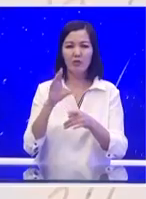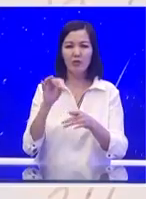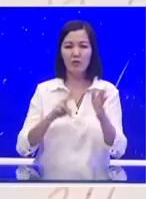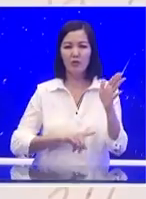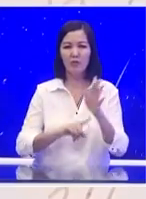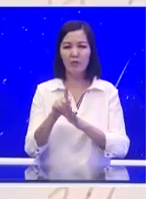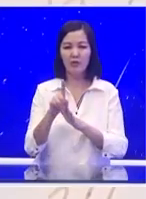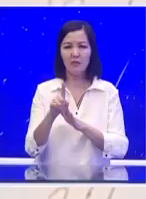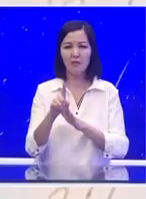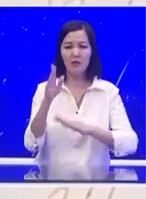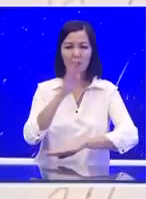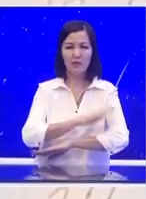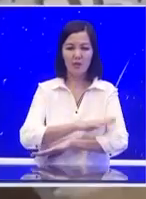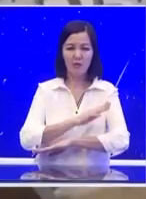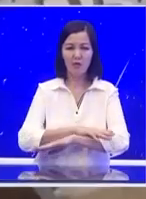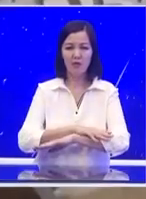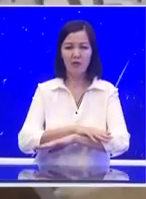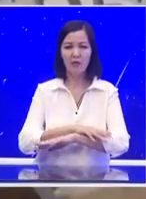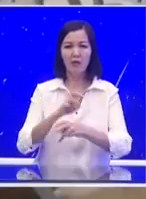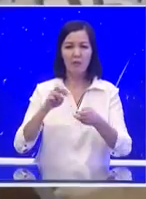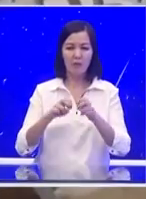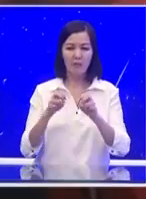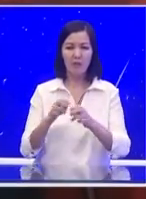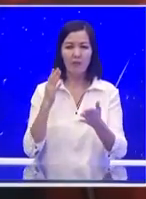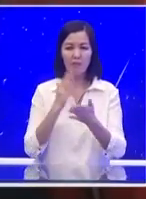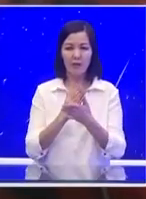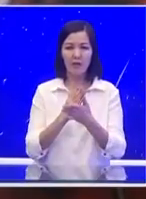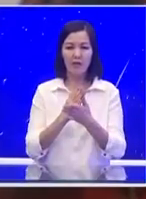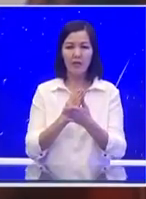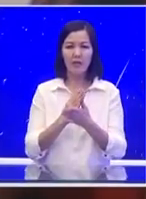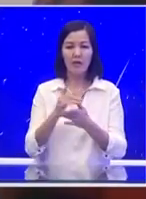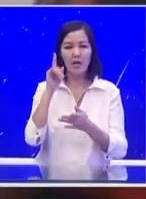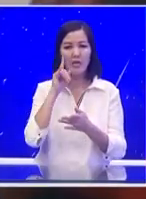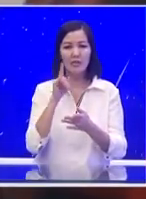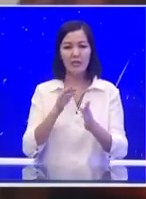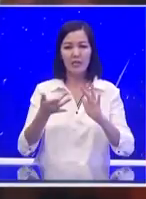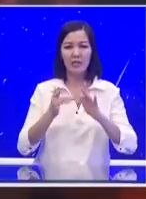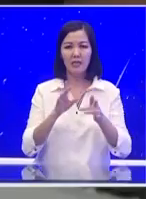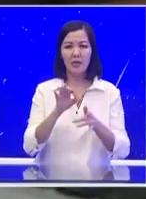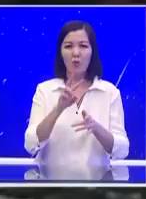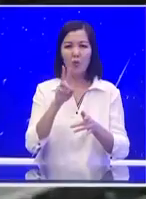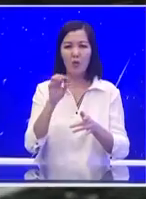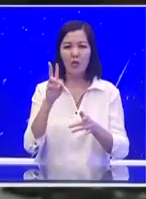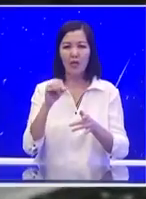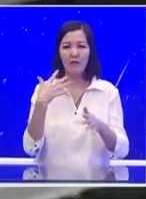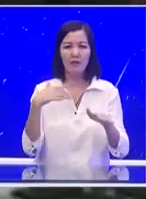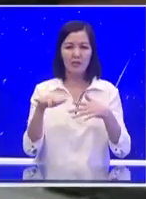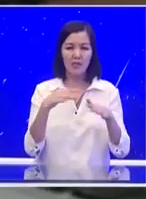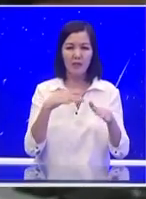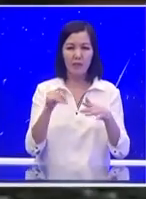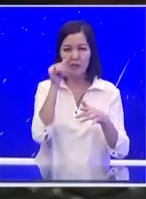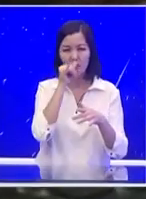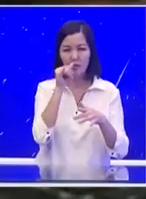ұйымдастырылған сынама сабақ саладағы бар проблеманы көрсетіп берді. Анығы, қазақстандық интернет онлайндағы жүйені көтере алмады.